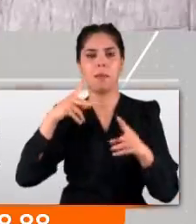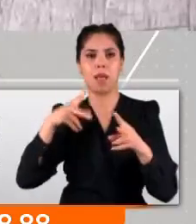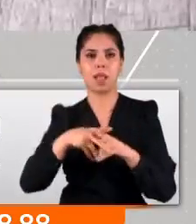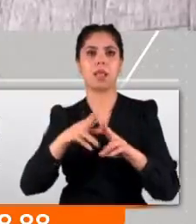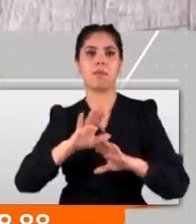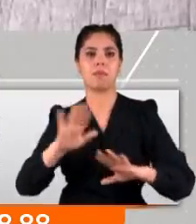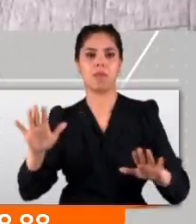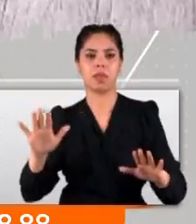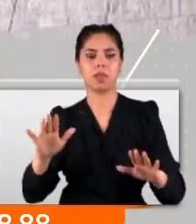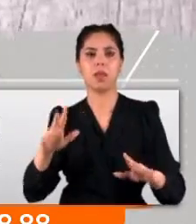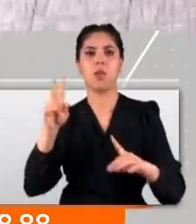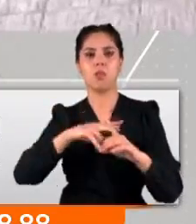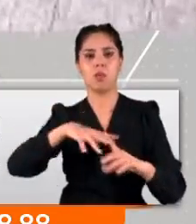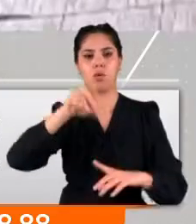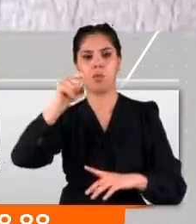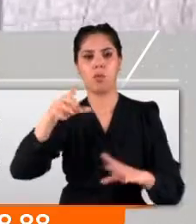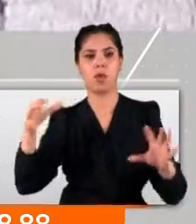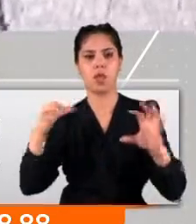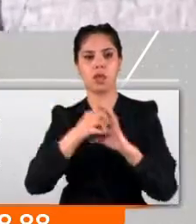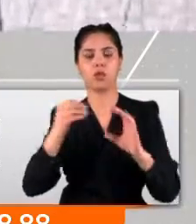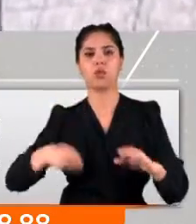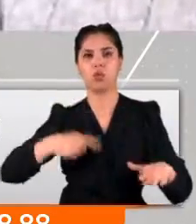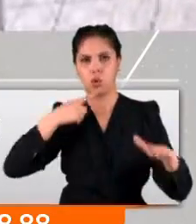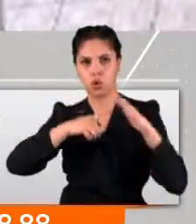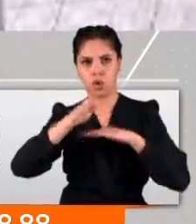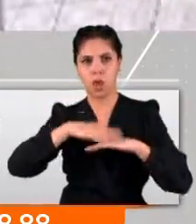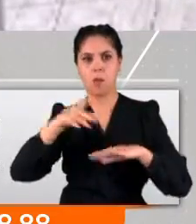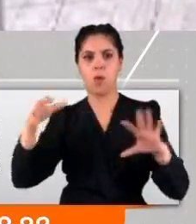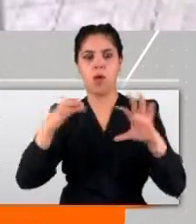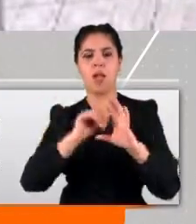kesti. Karakolda bununla ilgili suçlu unsurlar buluyoruz. Biz bununla